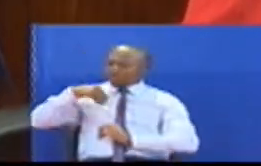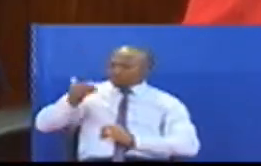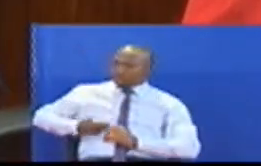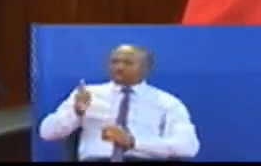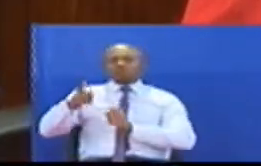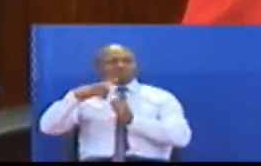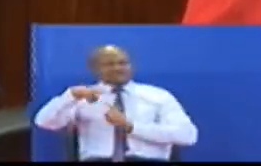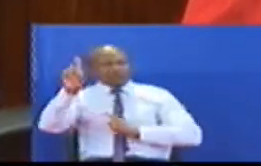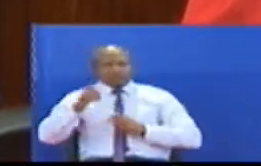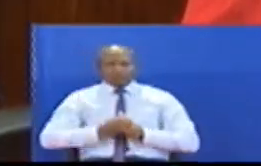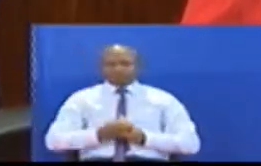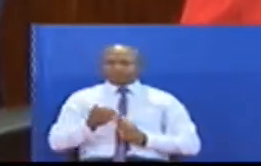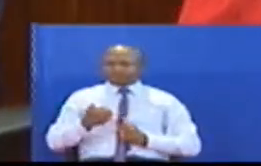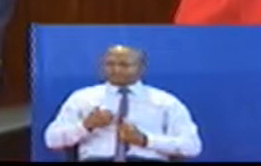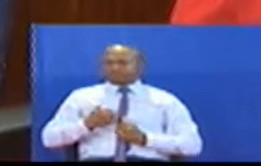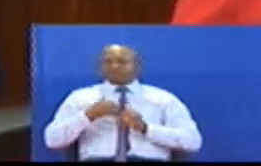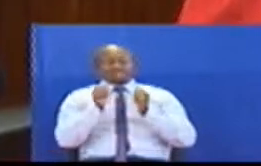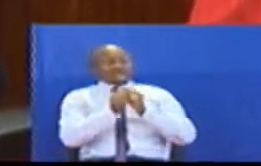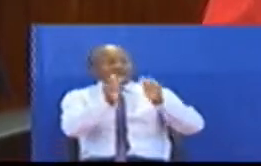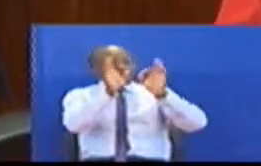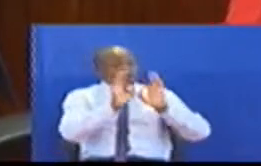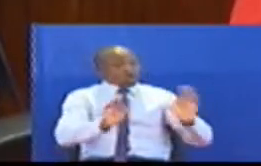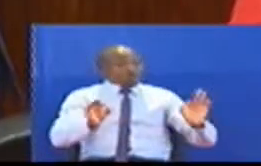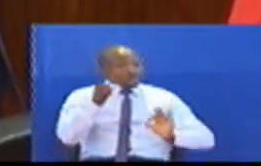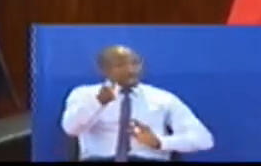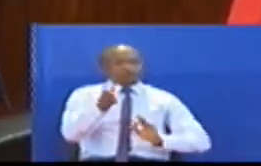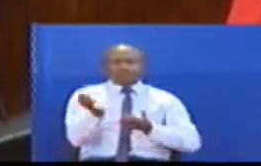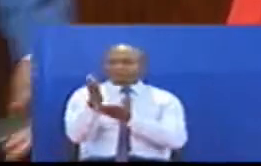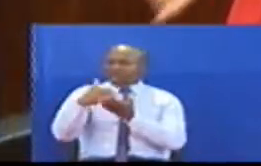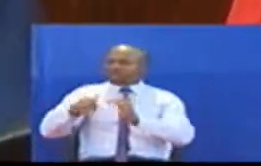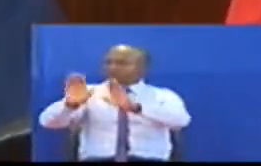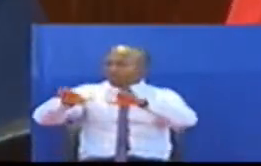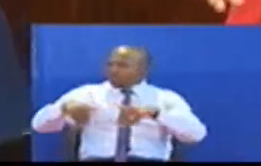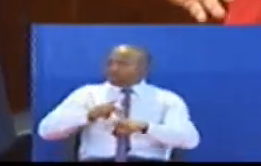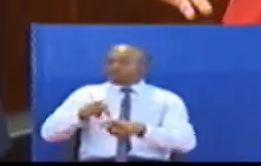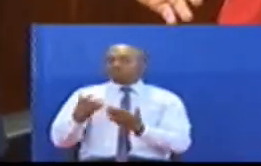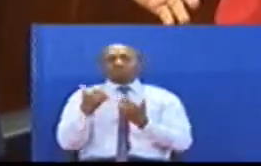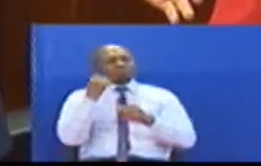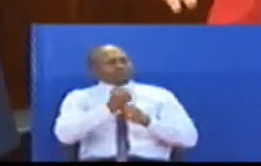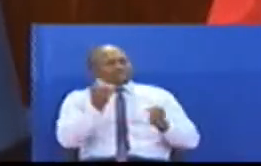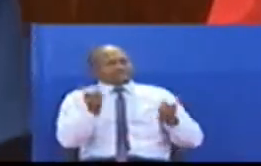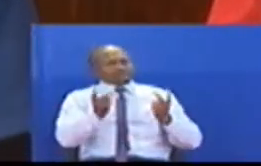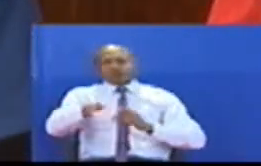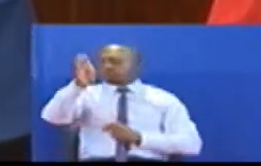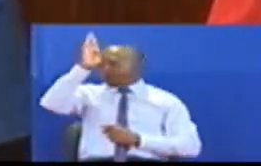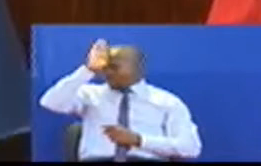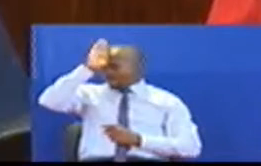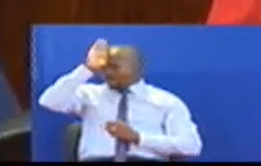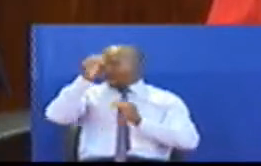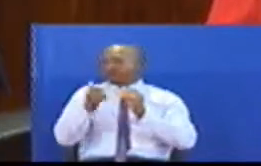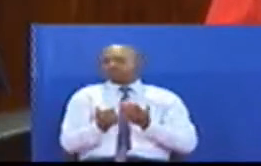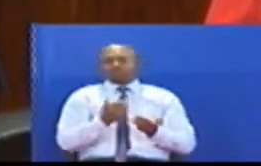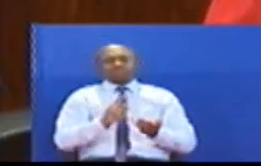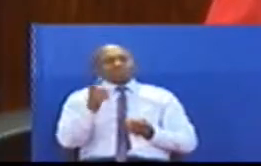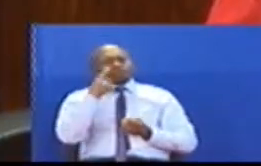Spika, mimi nasema kwamba jambo zuri wangelifanya baadhi ya wabunge wa upinzani kama alivyofanya profesa. Profesa ameonyesha, unajua kama unaona